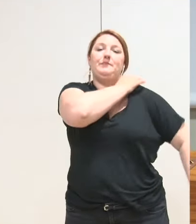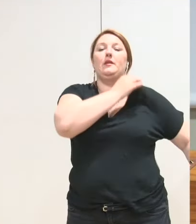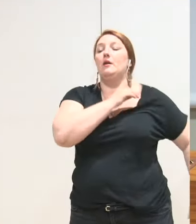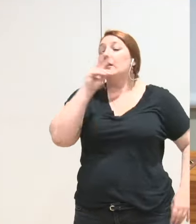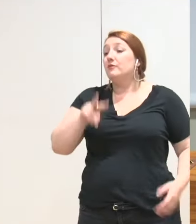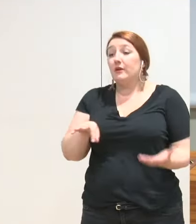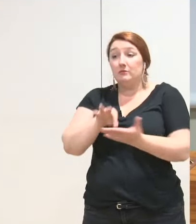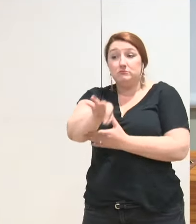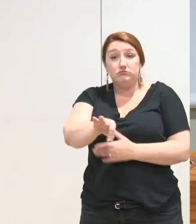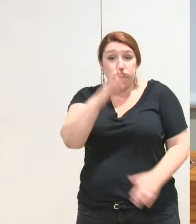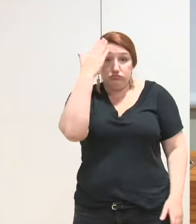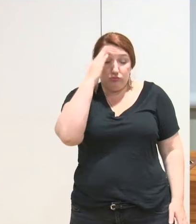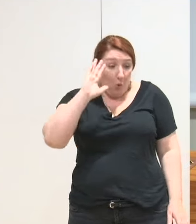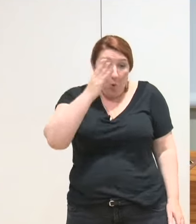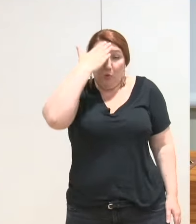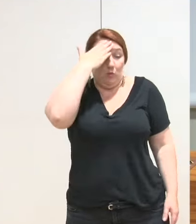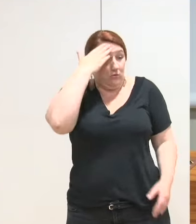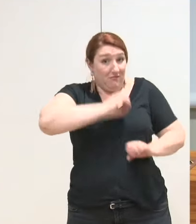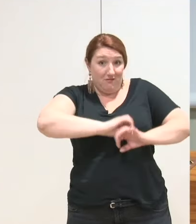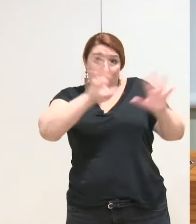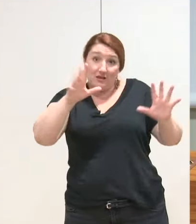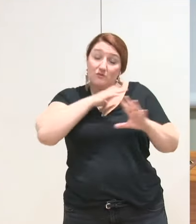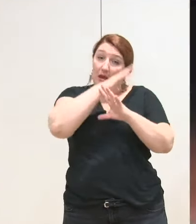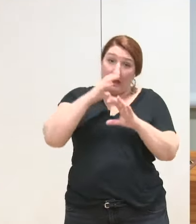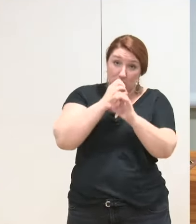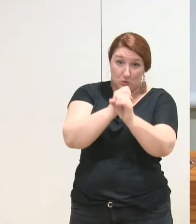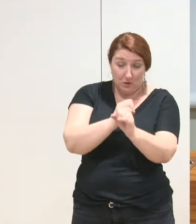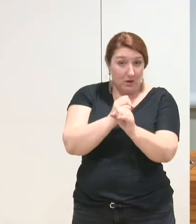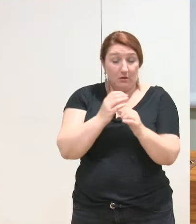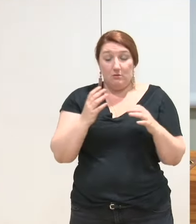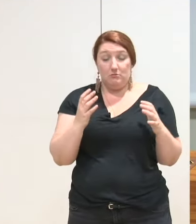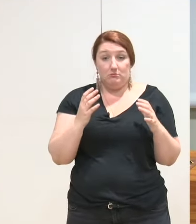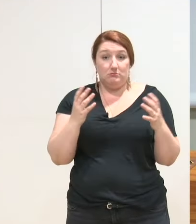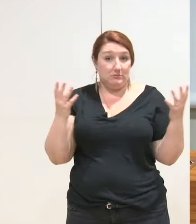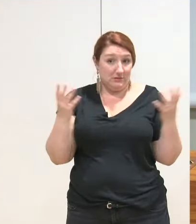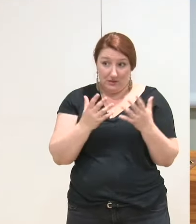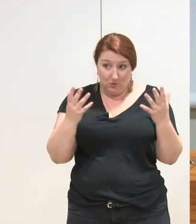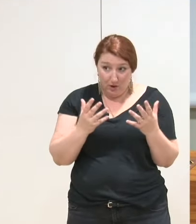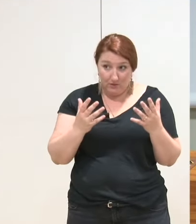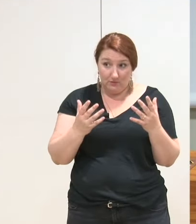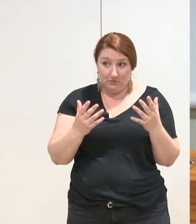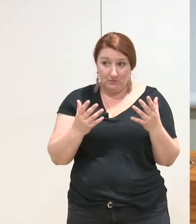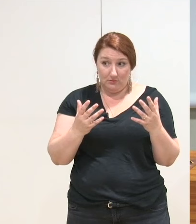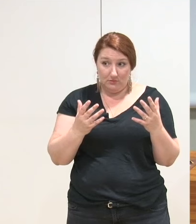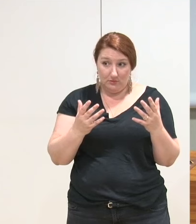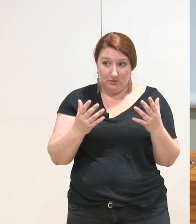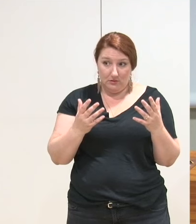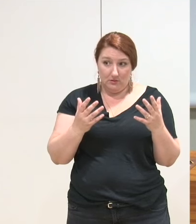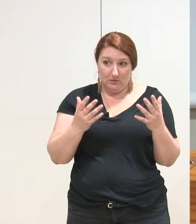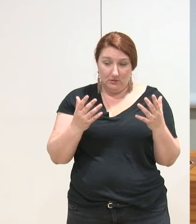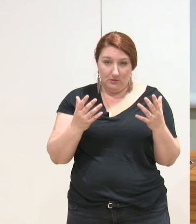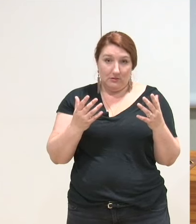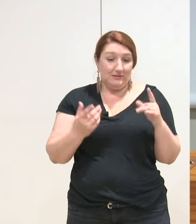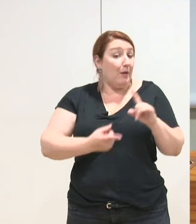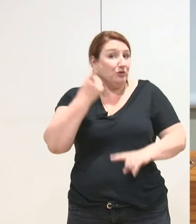et finalement assez claires et si je dois les résumer elle traite de la question de la de la possible du possible